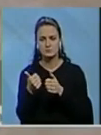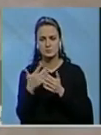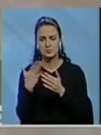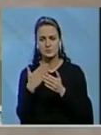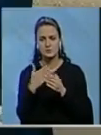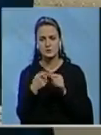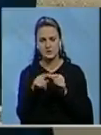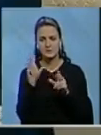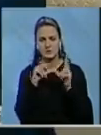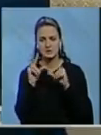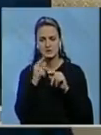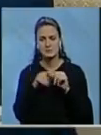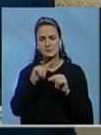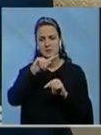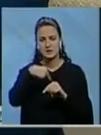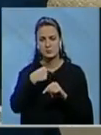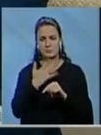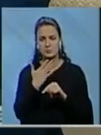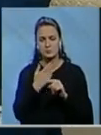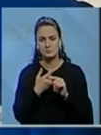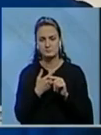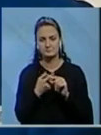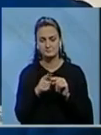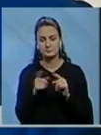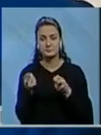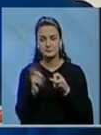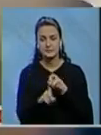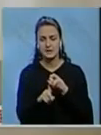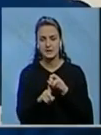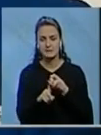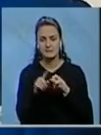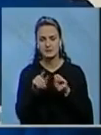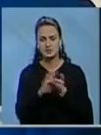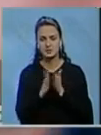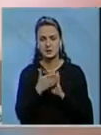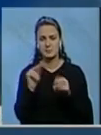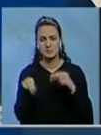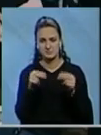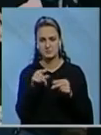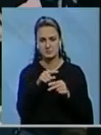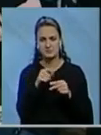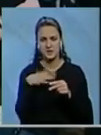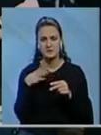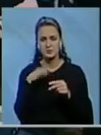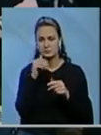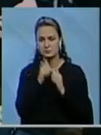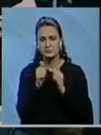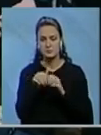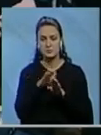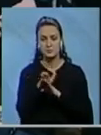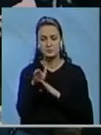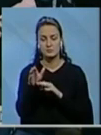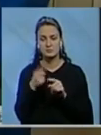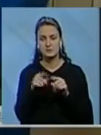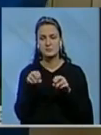რომელიც ითვალისწინებს იმ ვალდებულებას, რომელიც უშუალოდ ეხება ასოცირების შეთანხმების შესრულებას. ამ საკითხთან დაკავშირებით